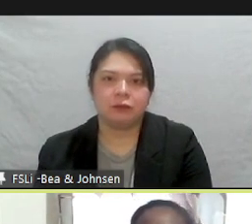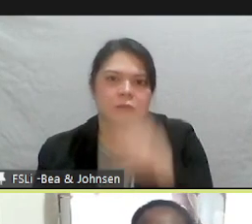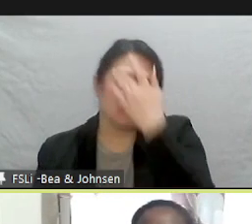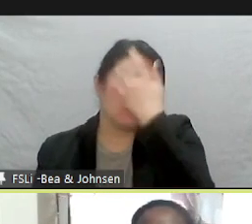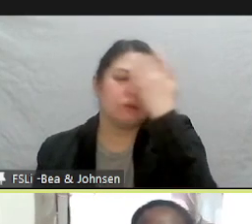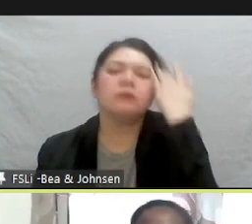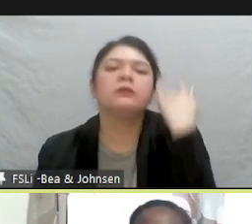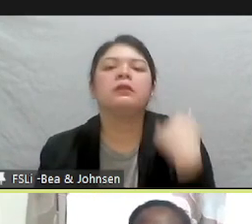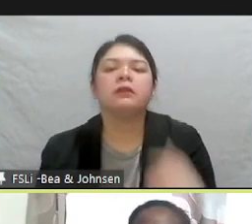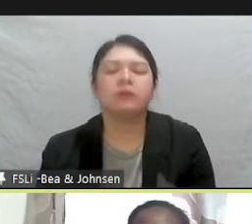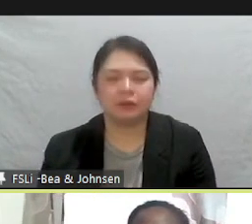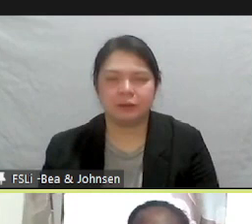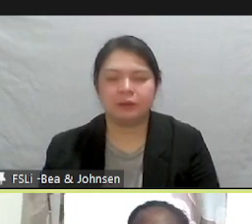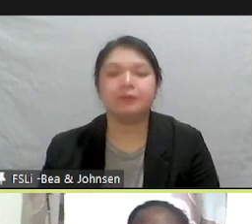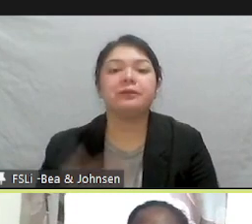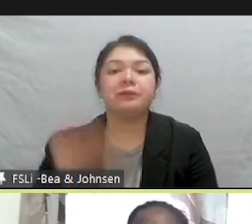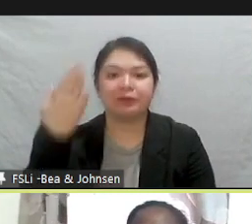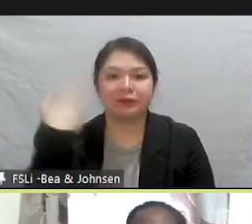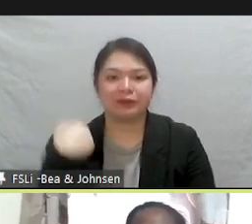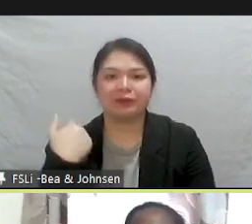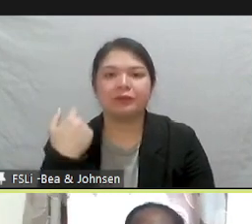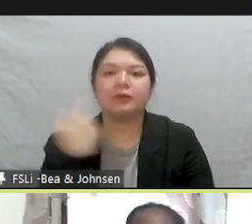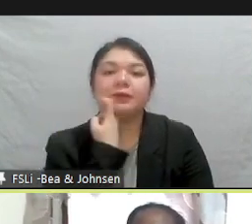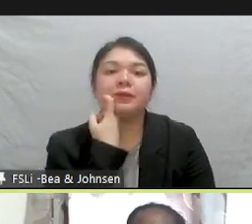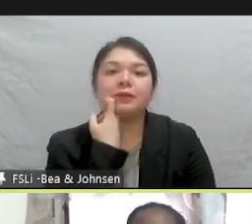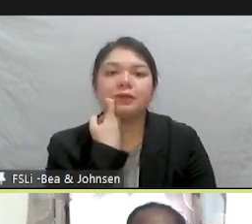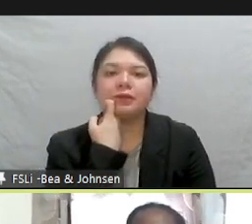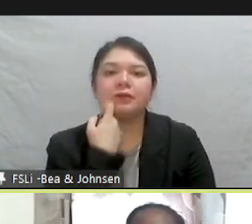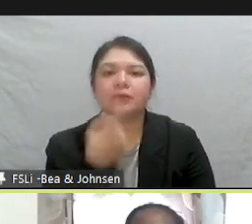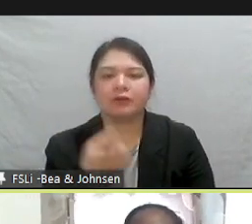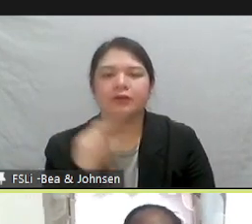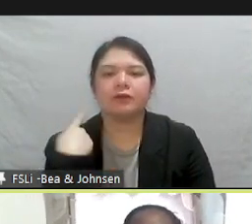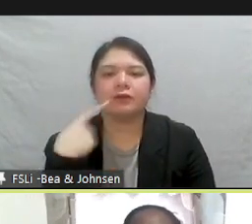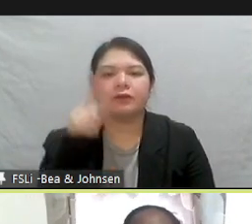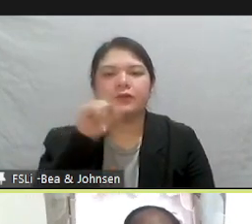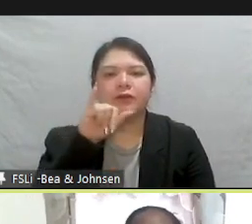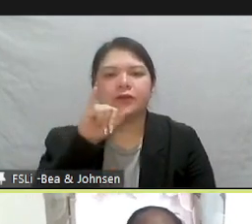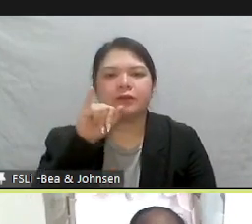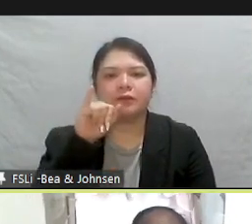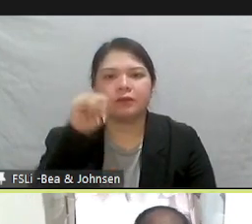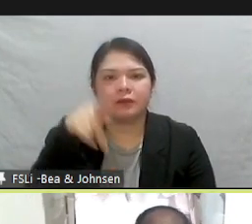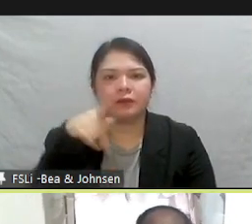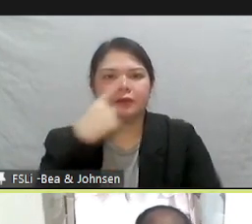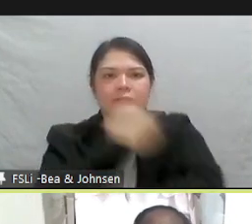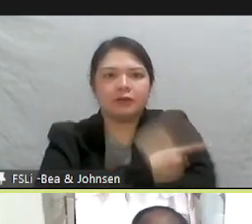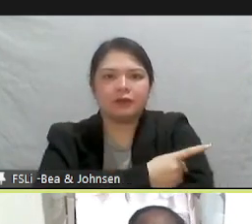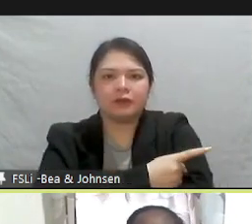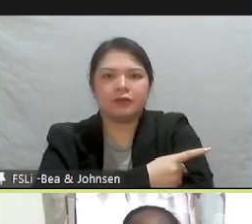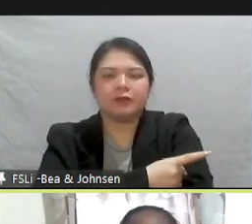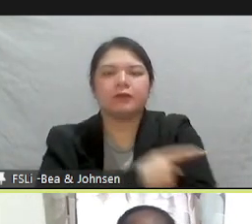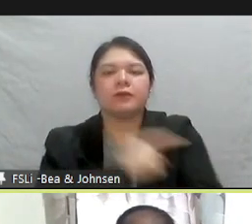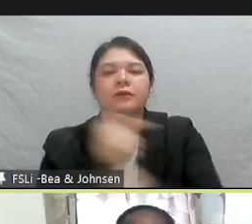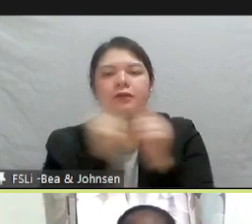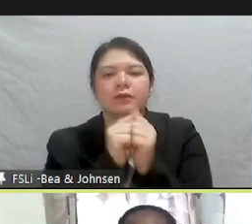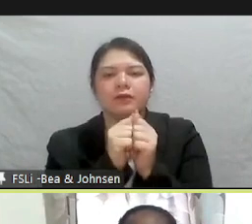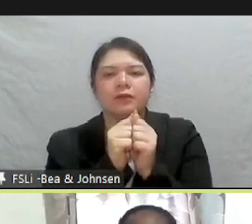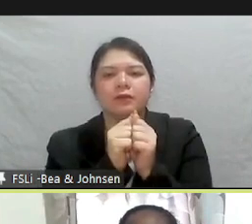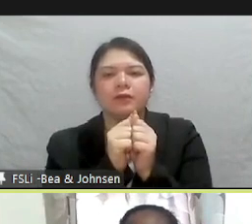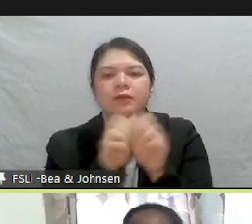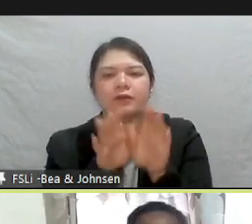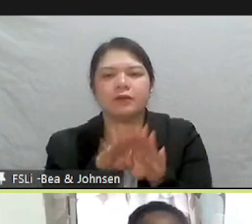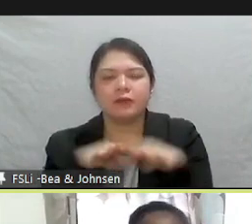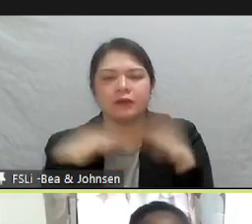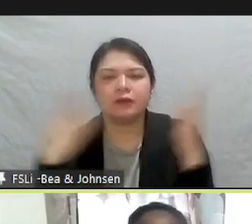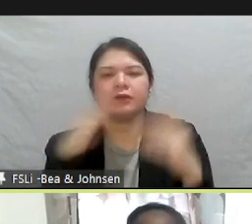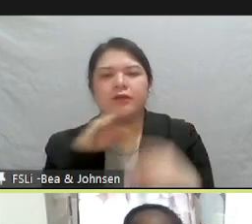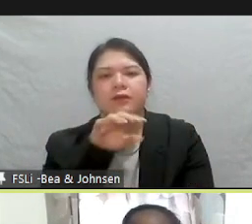At nung nakaraan lang po, nagkaroon tayo ng IPED. Ito yung sinabay po namin sa IPED at pagsabay po ng IPED